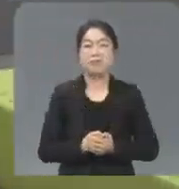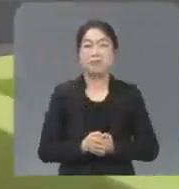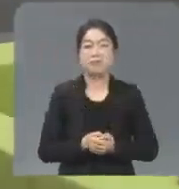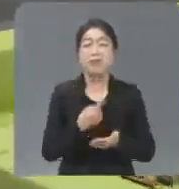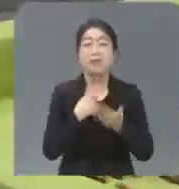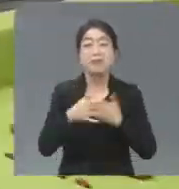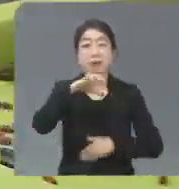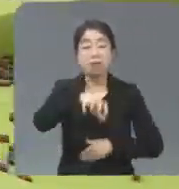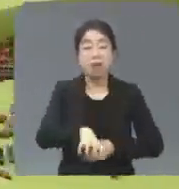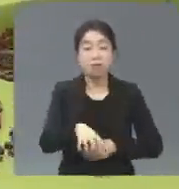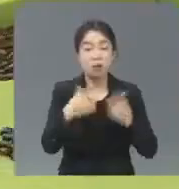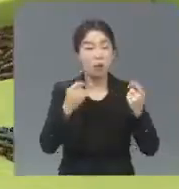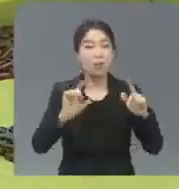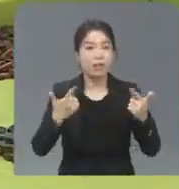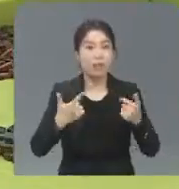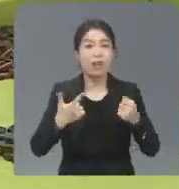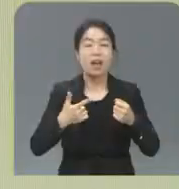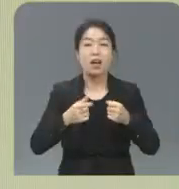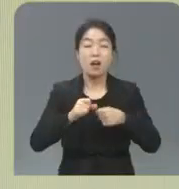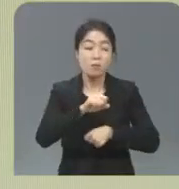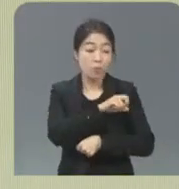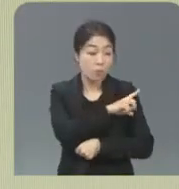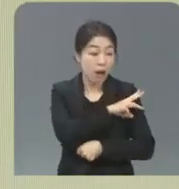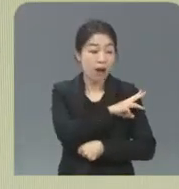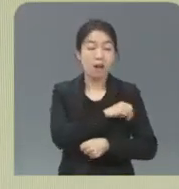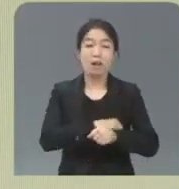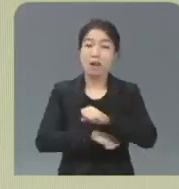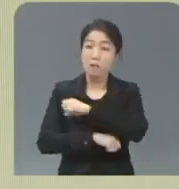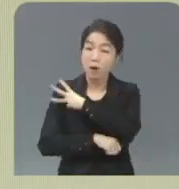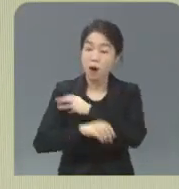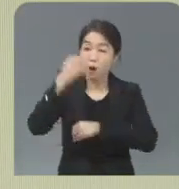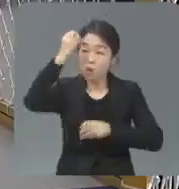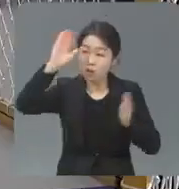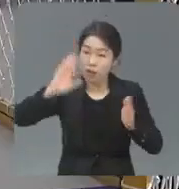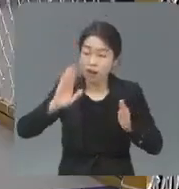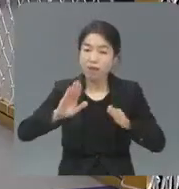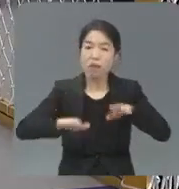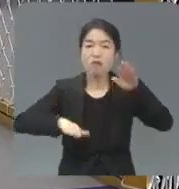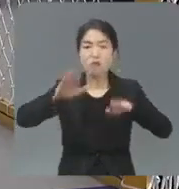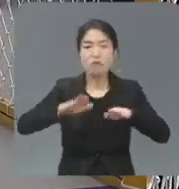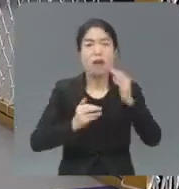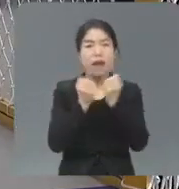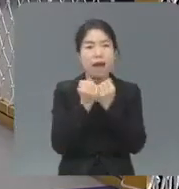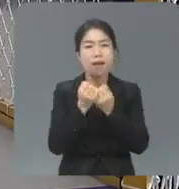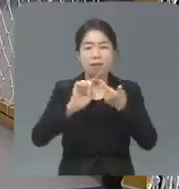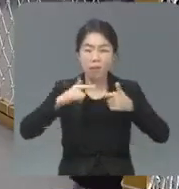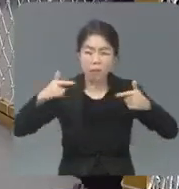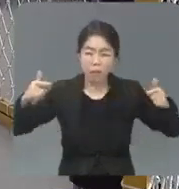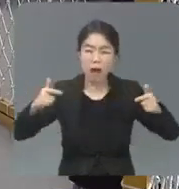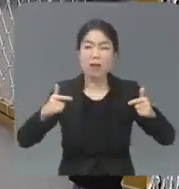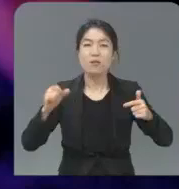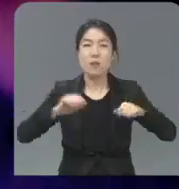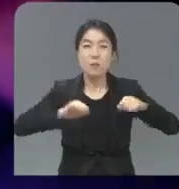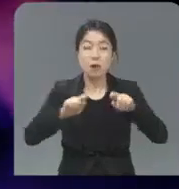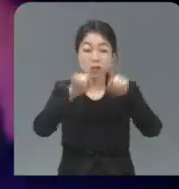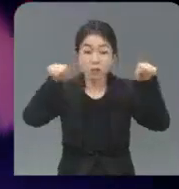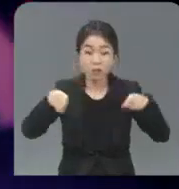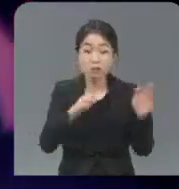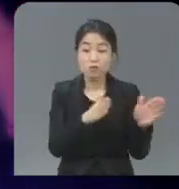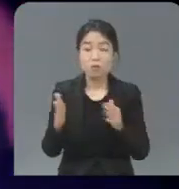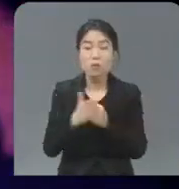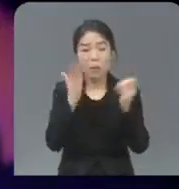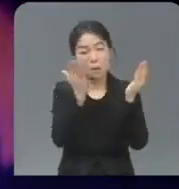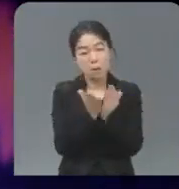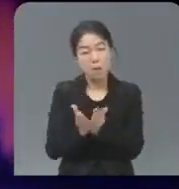체험 시설이라도 초등학교 저학년부터 고등학생까지 수준별 해설과 활동지가 준비되어 있어 맞춤